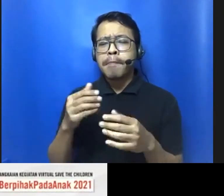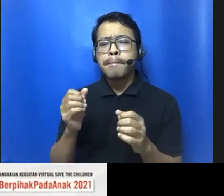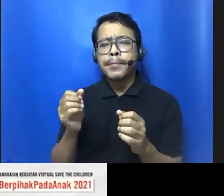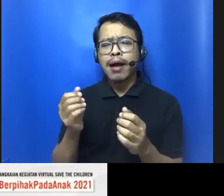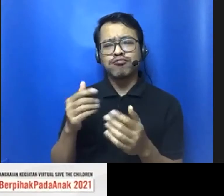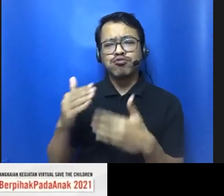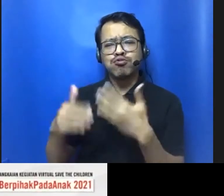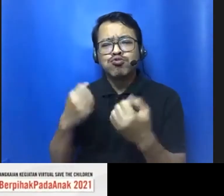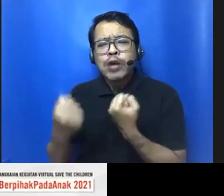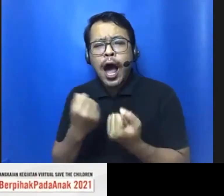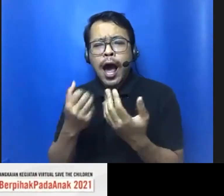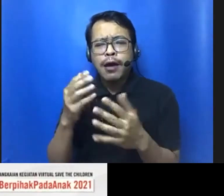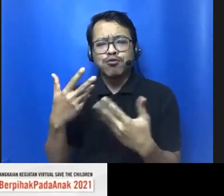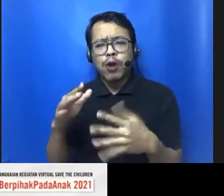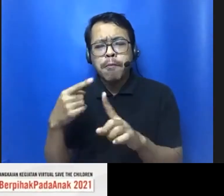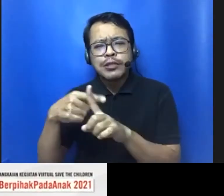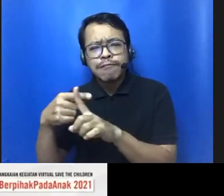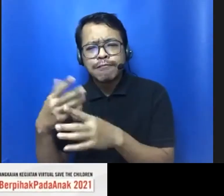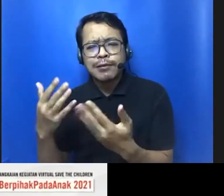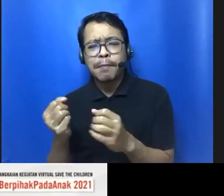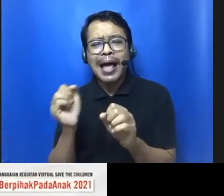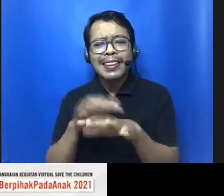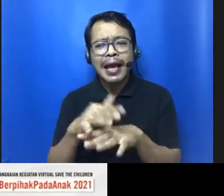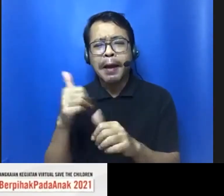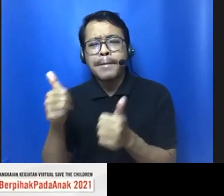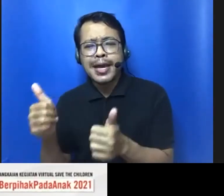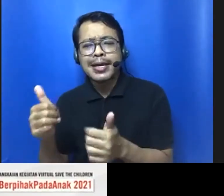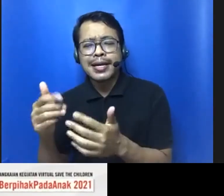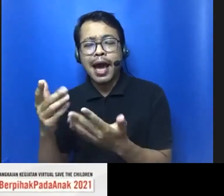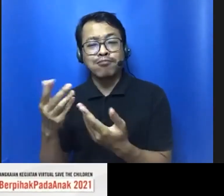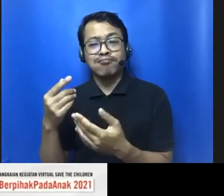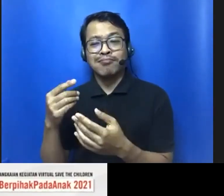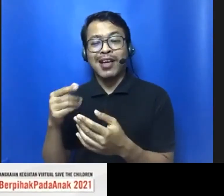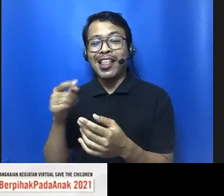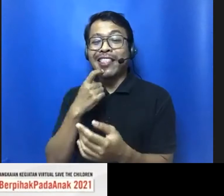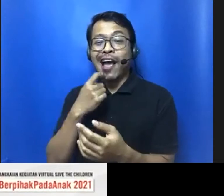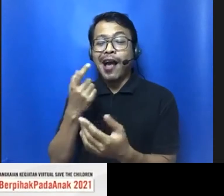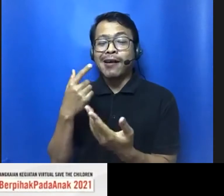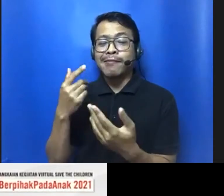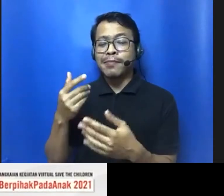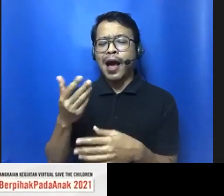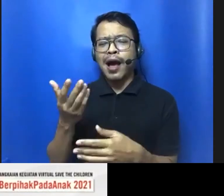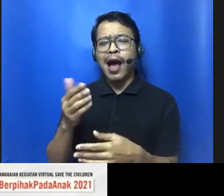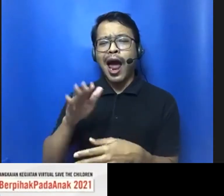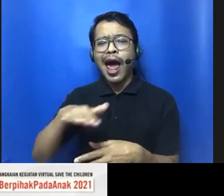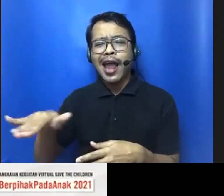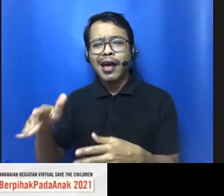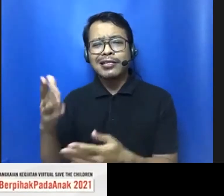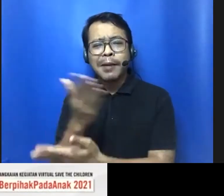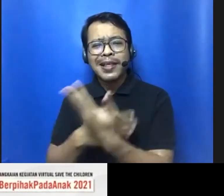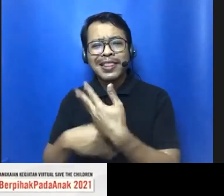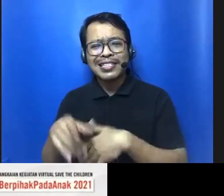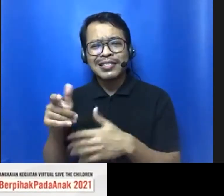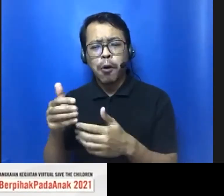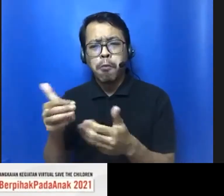Ketenagakerjaan Kota Bandung berkaitan dengan pendidikan kesiapan kerja bagi anak-anak disabilitas, Pak? Ya,